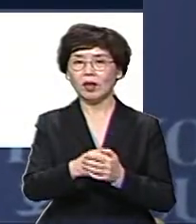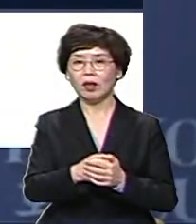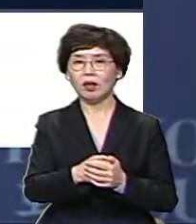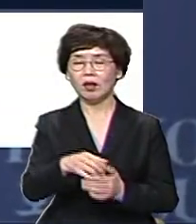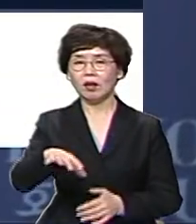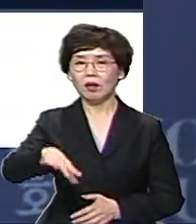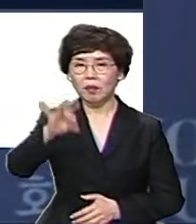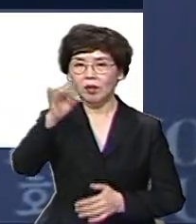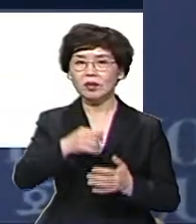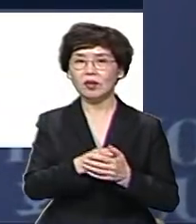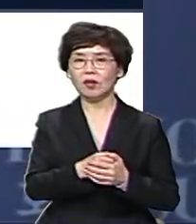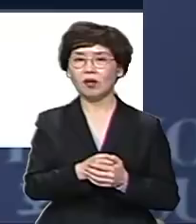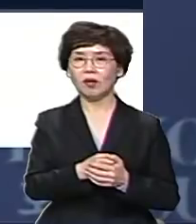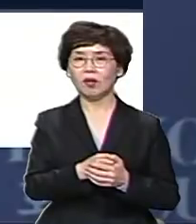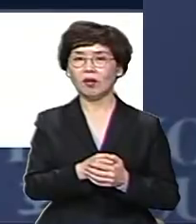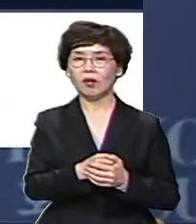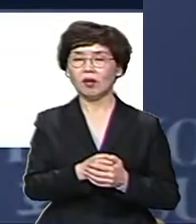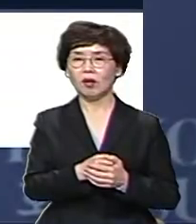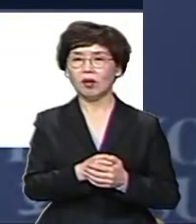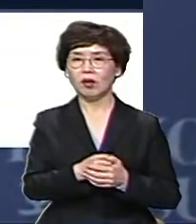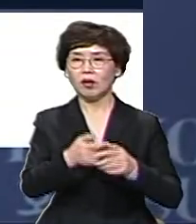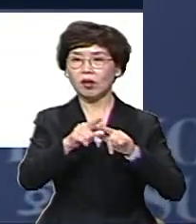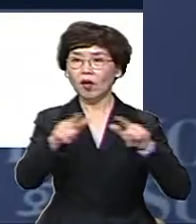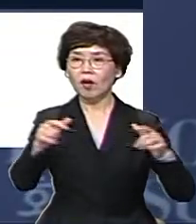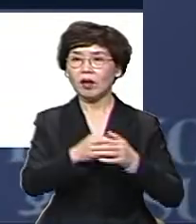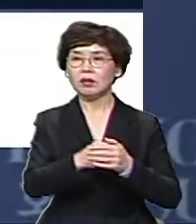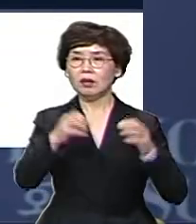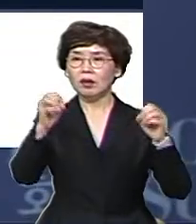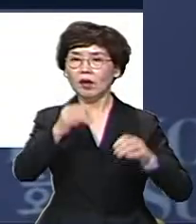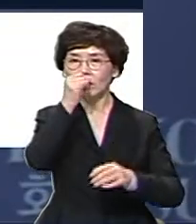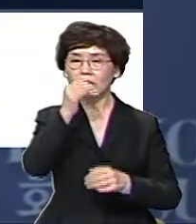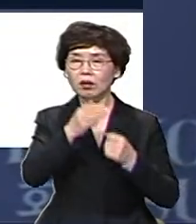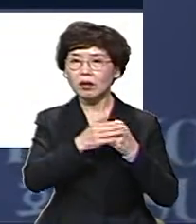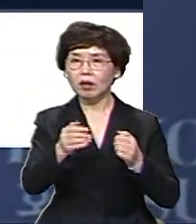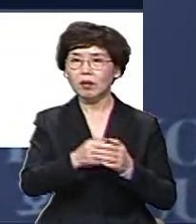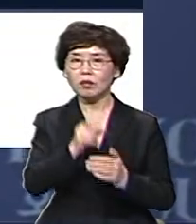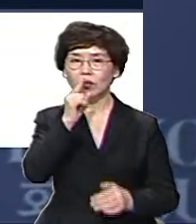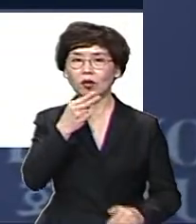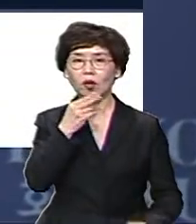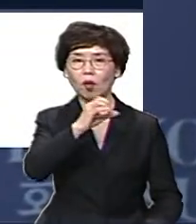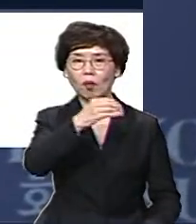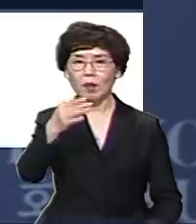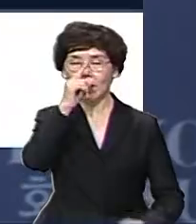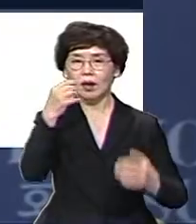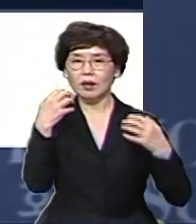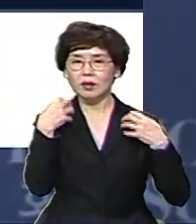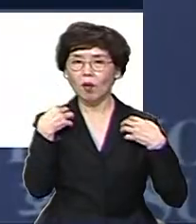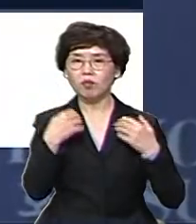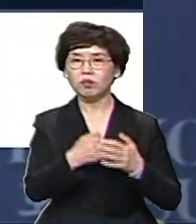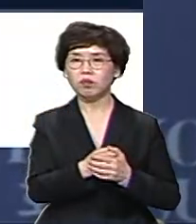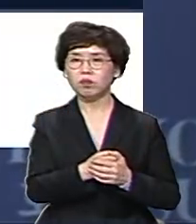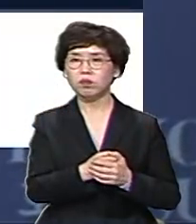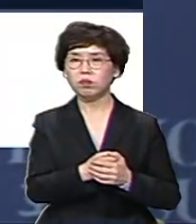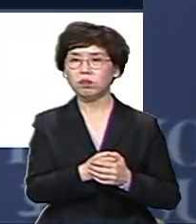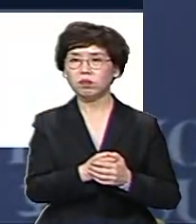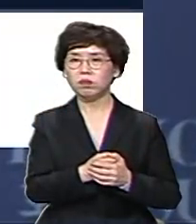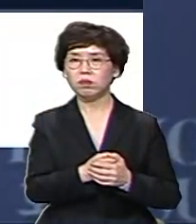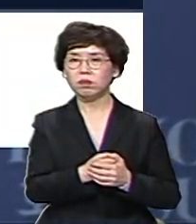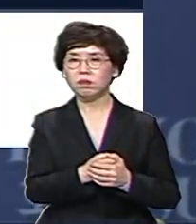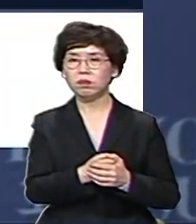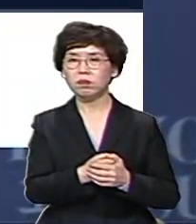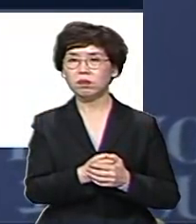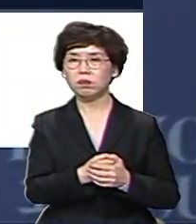언어는 존중해야 되지만 우리는 아주 좋은 아주 나쁜 언어를 절대 쓰지 않았습니다. 그래서